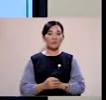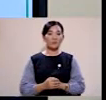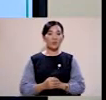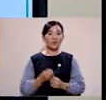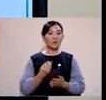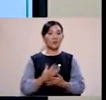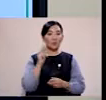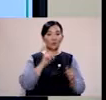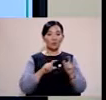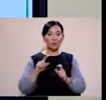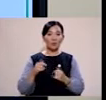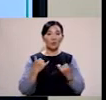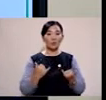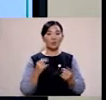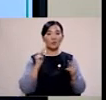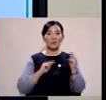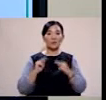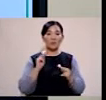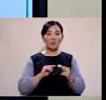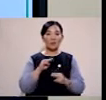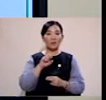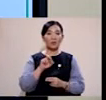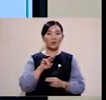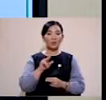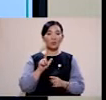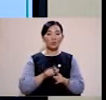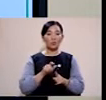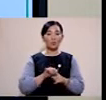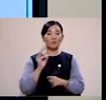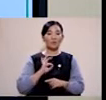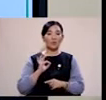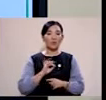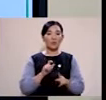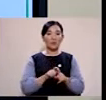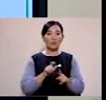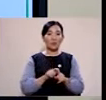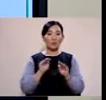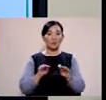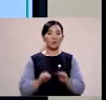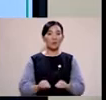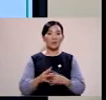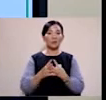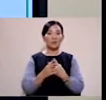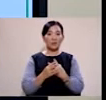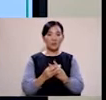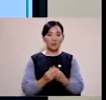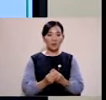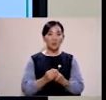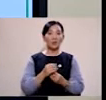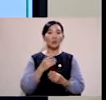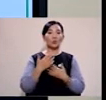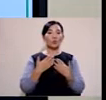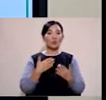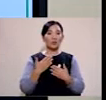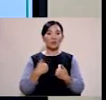Qadrli o'quvchilar, bugun biz darsimizda tayanch so'zlardan foydalanib gaplar tuzamiz, siz bilan birgalikda